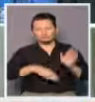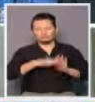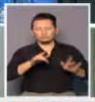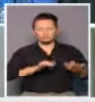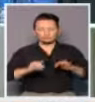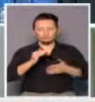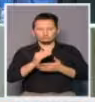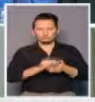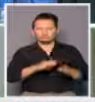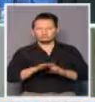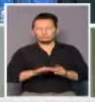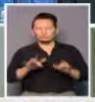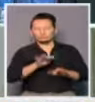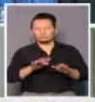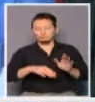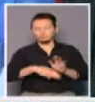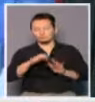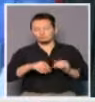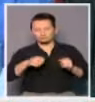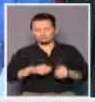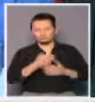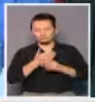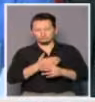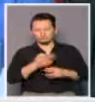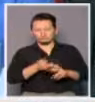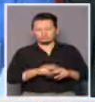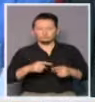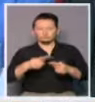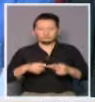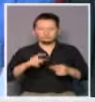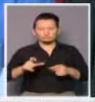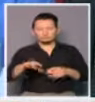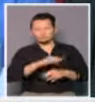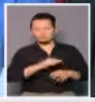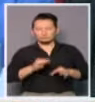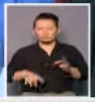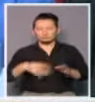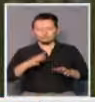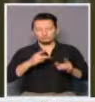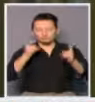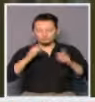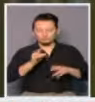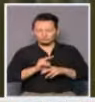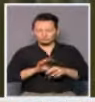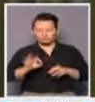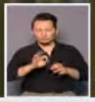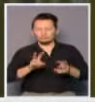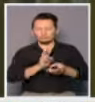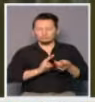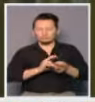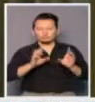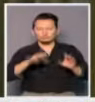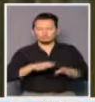индивидуальных программ и предоставлении социально-правовой помощи. Кроме того, осужденным были даны разъяснения по закону о гуманизации